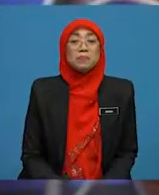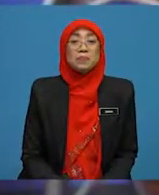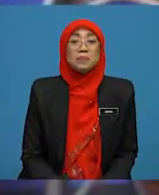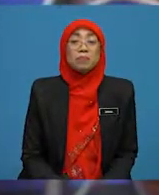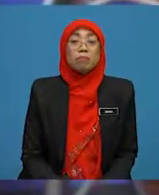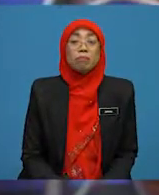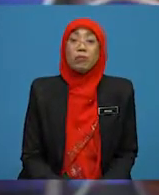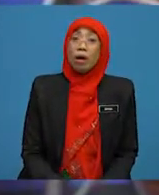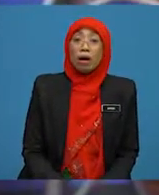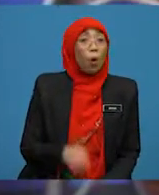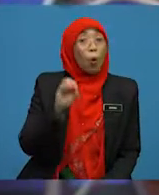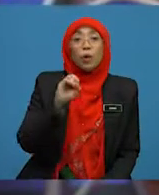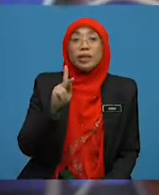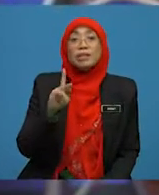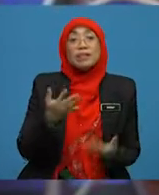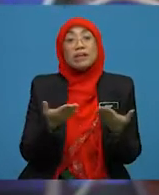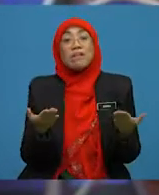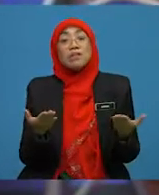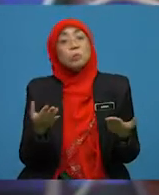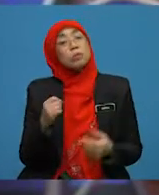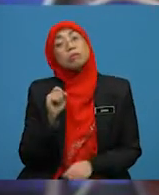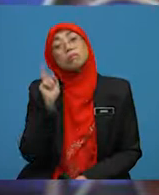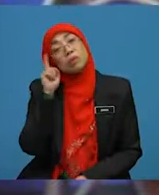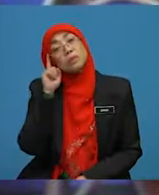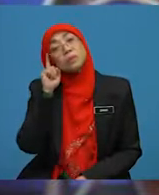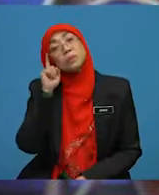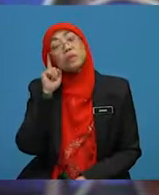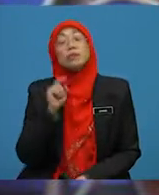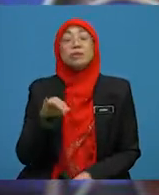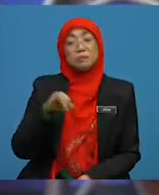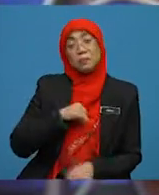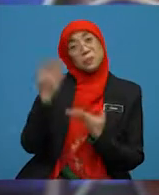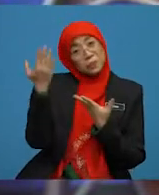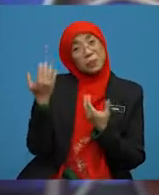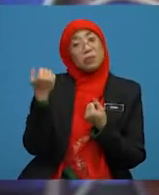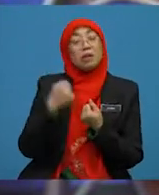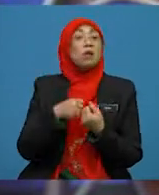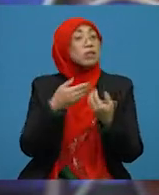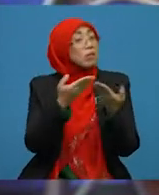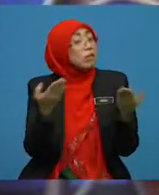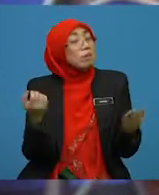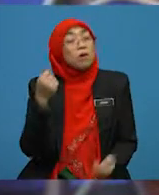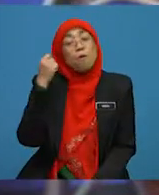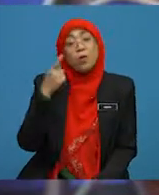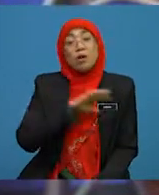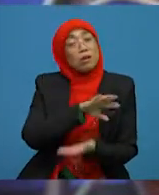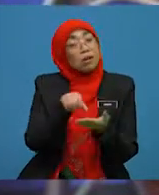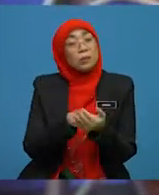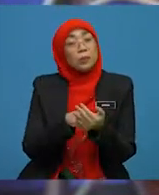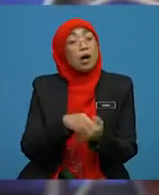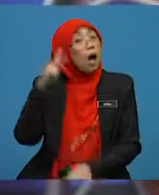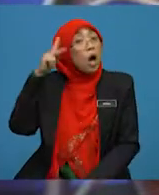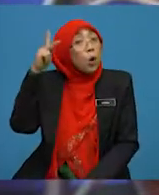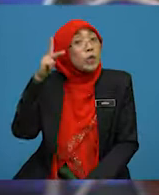Para pelajar sekalian, cikgu yakin anda sudah menguasai konsep semantik,